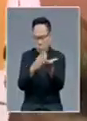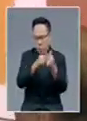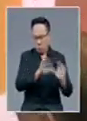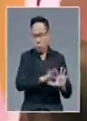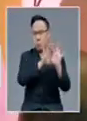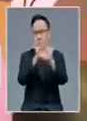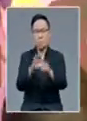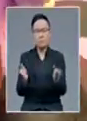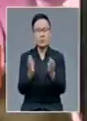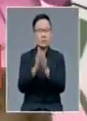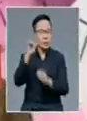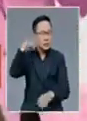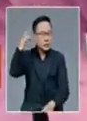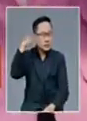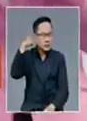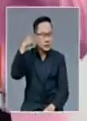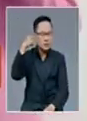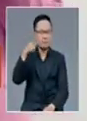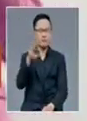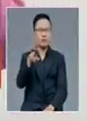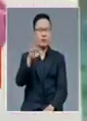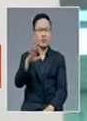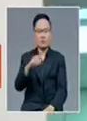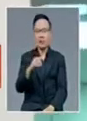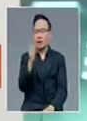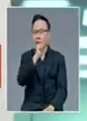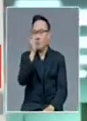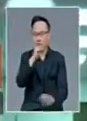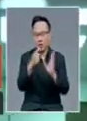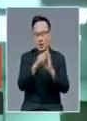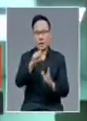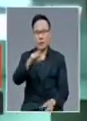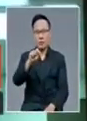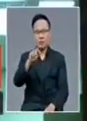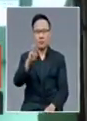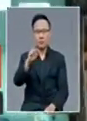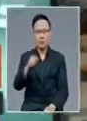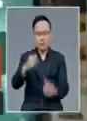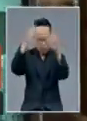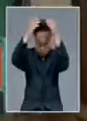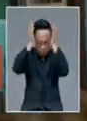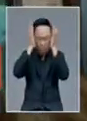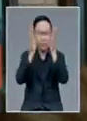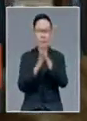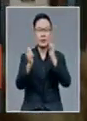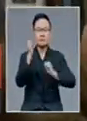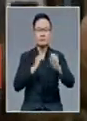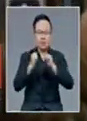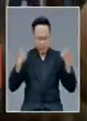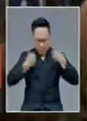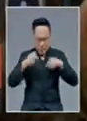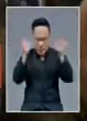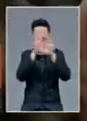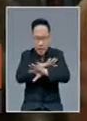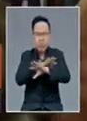าภรรยาของเอลวิสสวมวิกแล้วก็แต่งกายรวมไปถึงเต้นเลียนแบบเอลวิสเพรสลีย์นะคะก่อนที่จะขึ้นรถไฟเพื่อออกเดินทางจากนครซิ